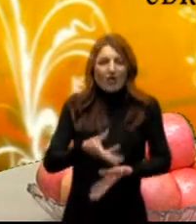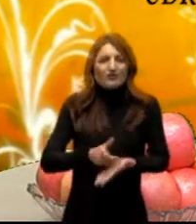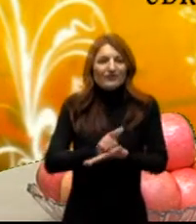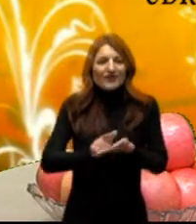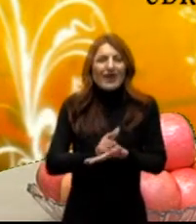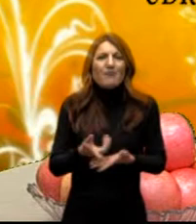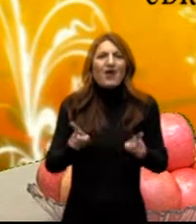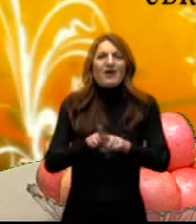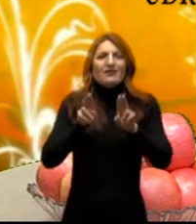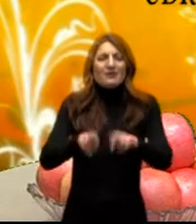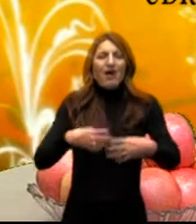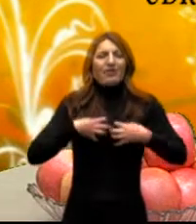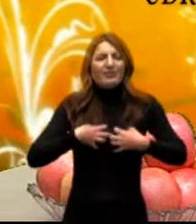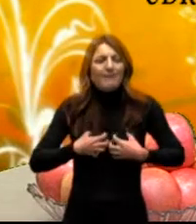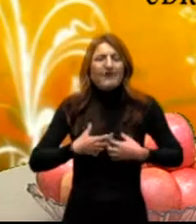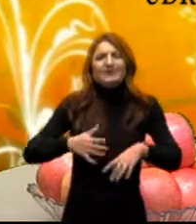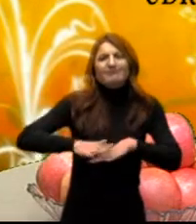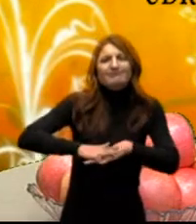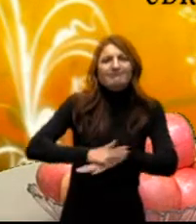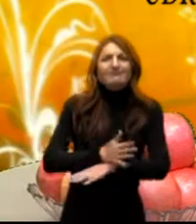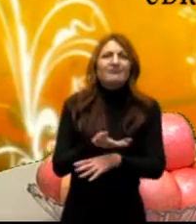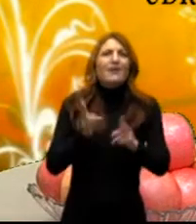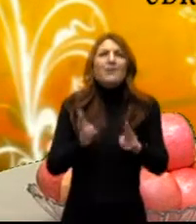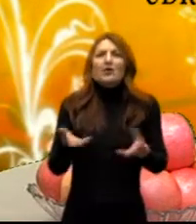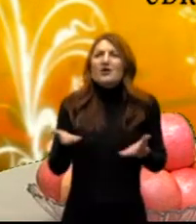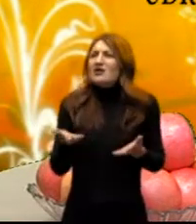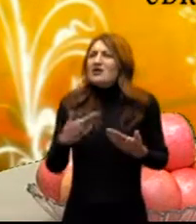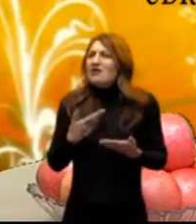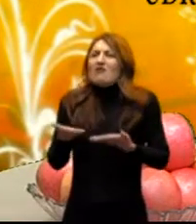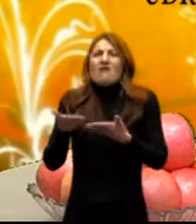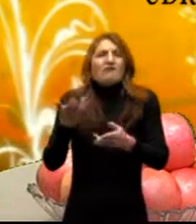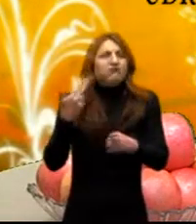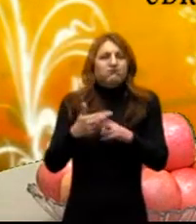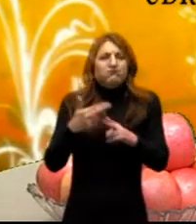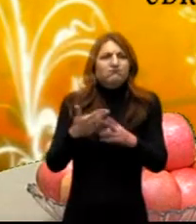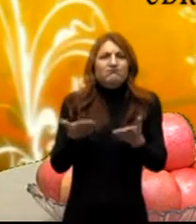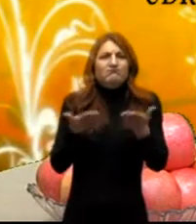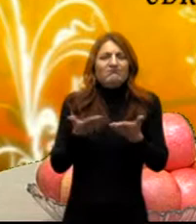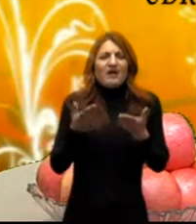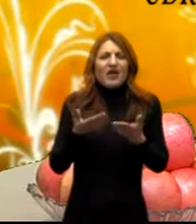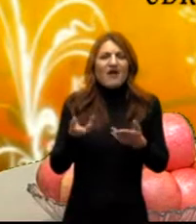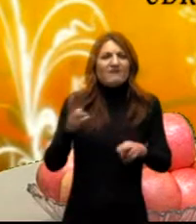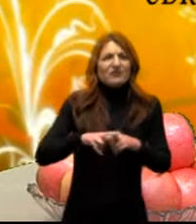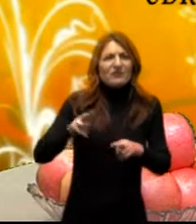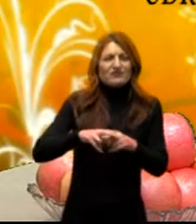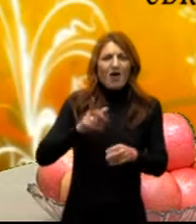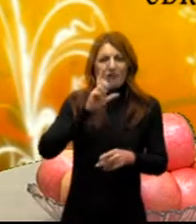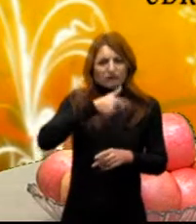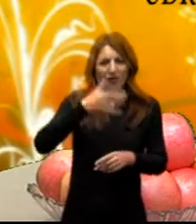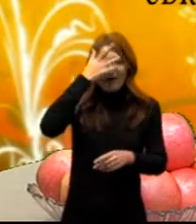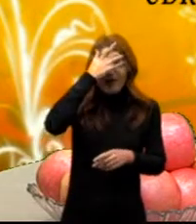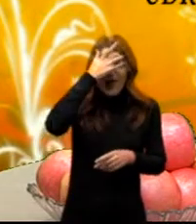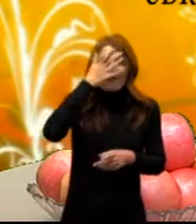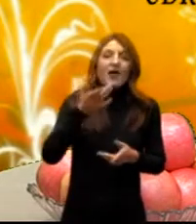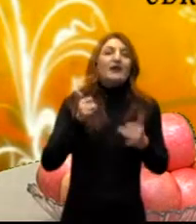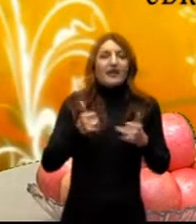može depresivno djelovati, koje nas može potaknuti da odemo u neku boleštinu, glavobolju, pa da sve to